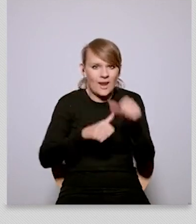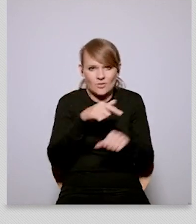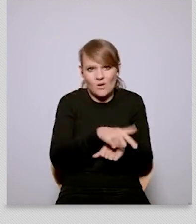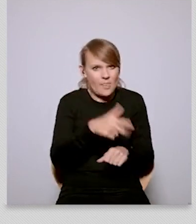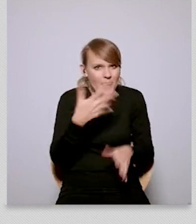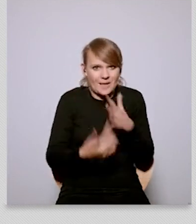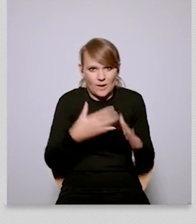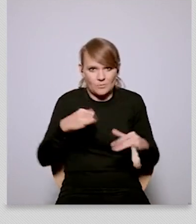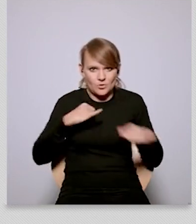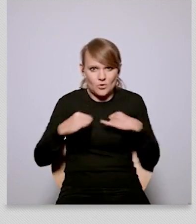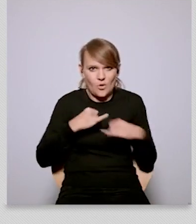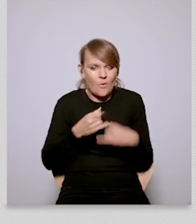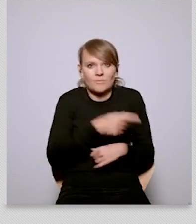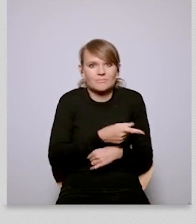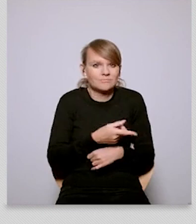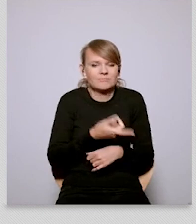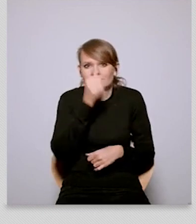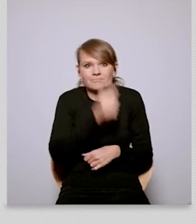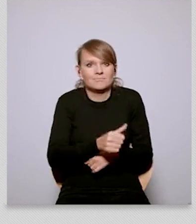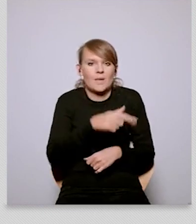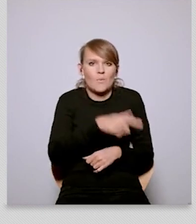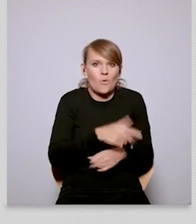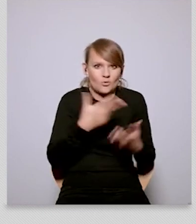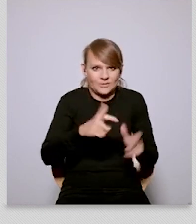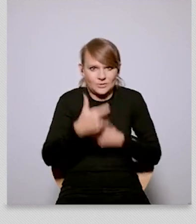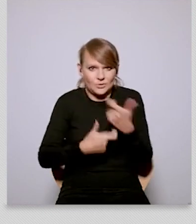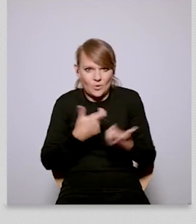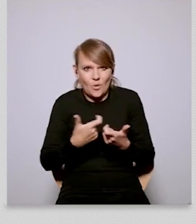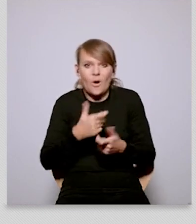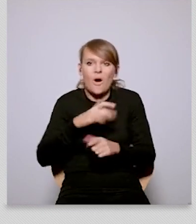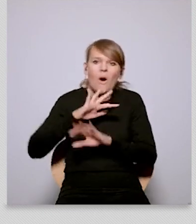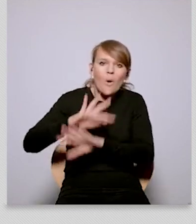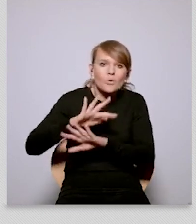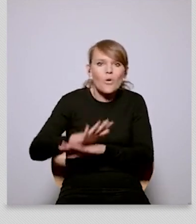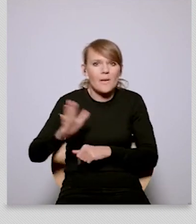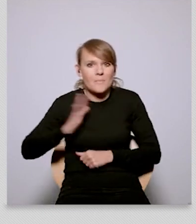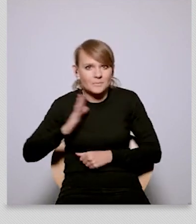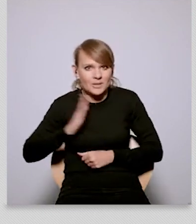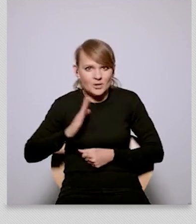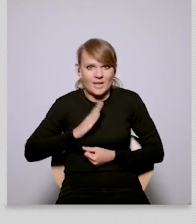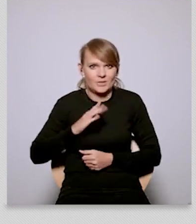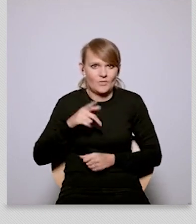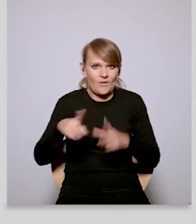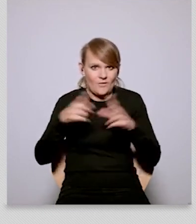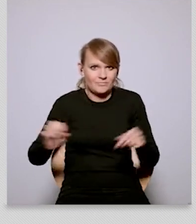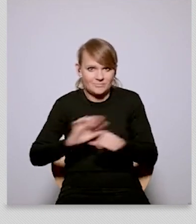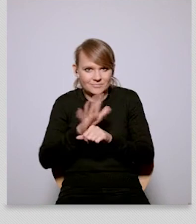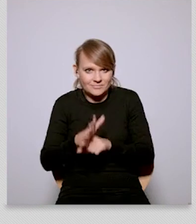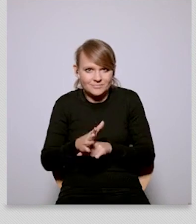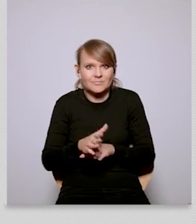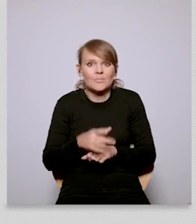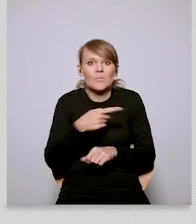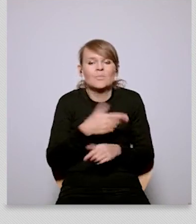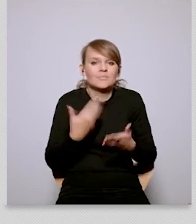nie jest w podjąć żadnych działań jeśli chodzi o ochronę bezpieczeństwa w kontekście pandemii bo tak się